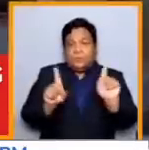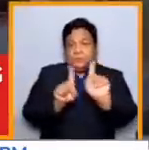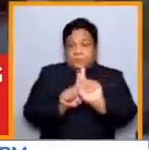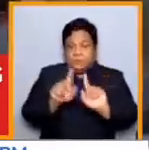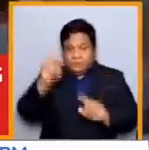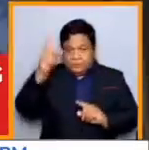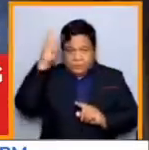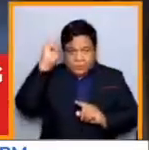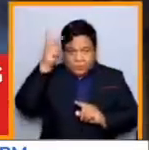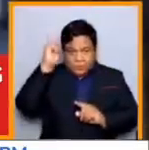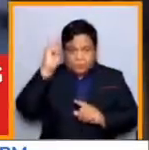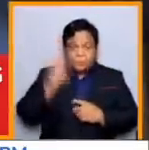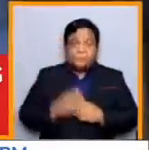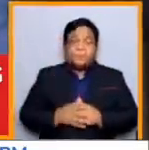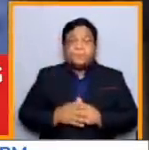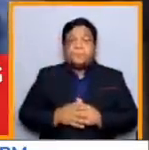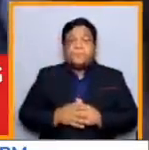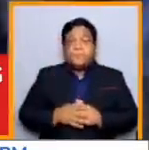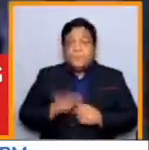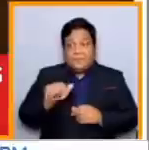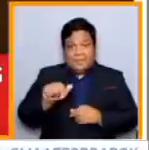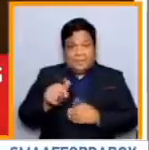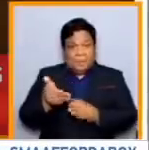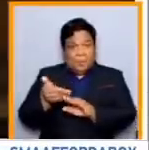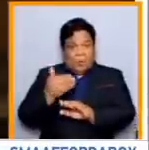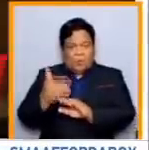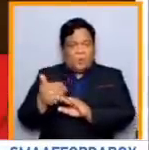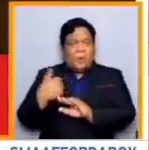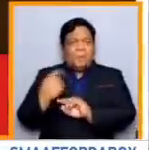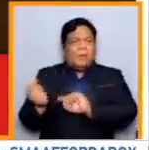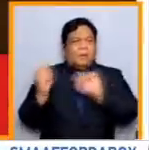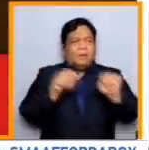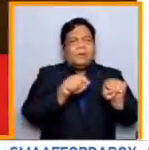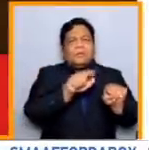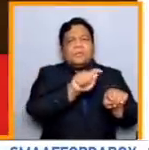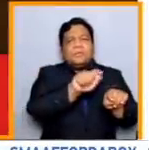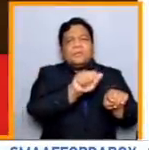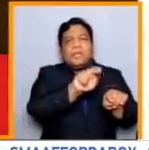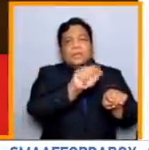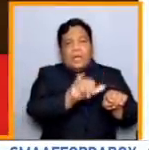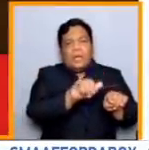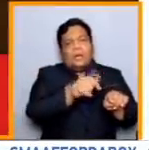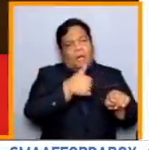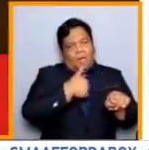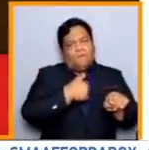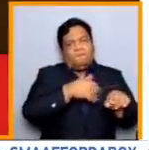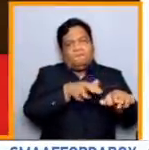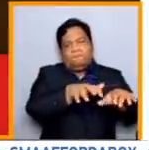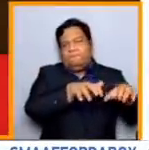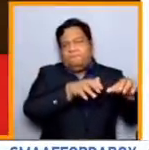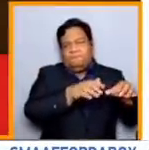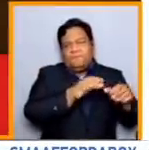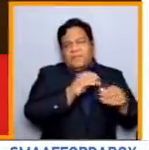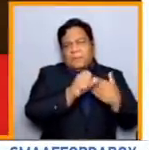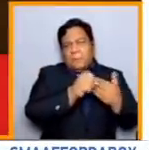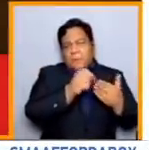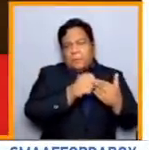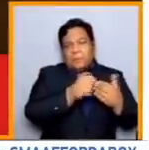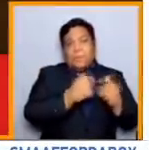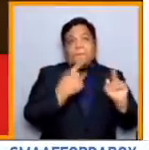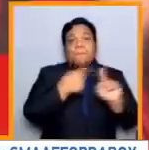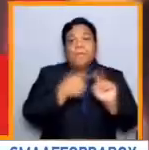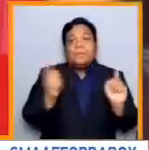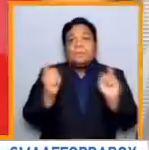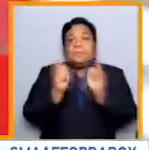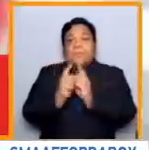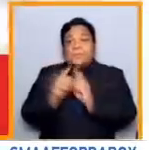Pangilinan. Bago ito, nagkaroon din sila ng mini-rally sa Tanay kahit maulan. Nakipagkita rin sila kay Antipolo Bishop Francisco de